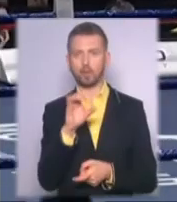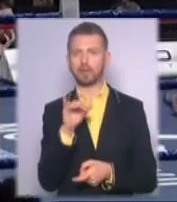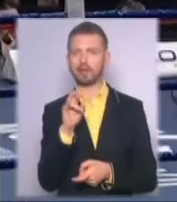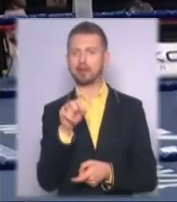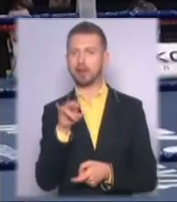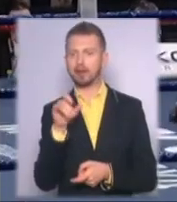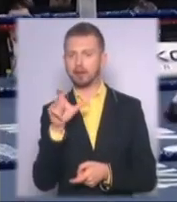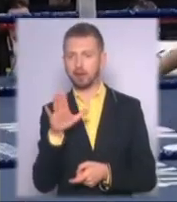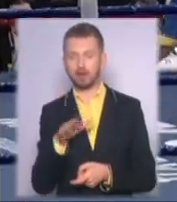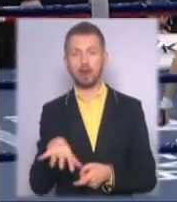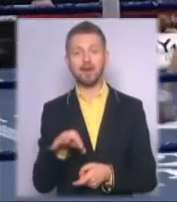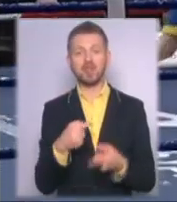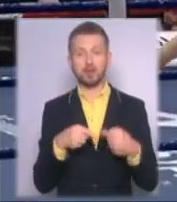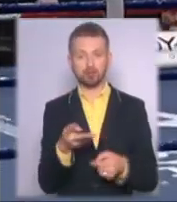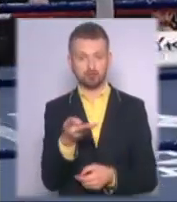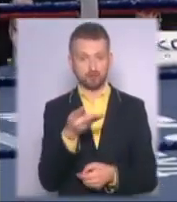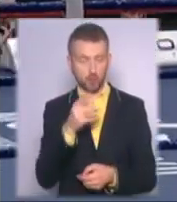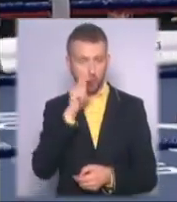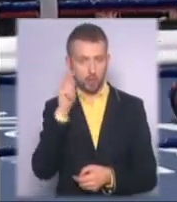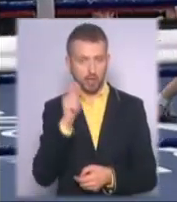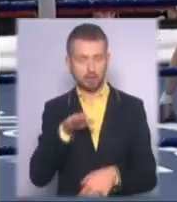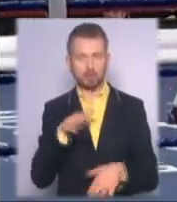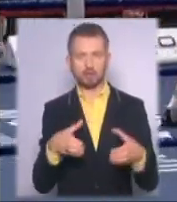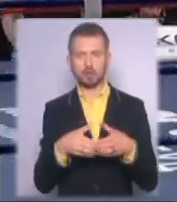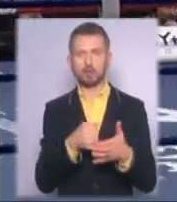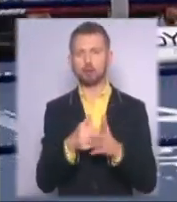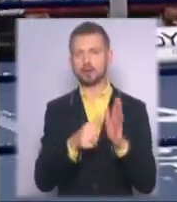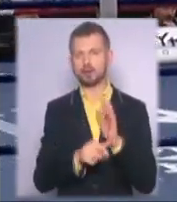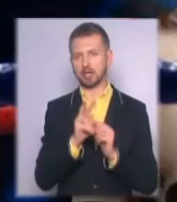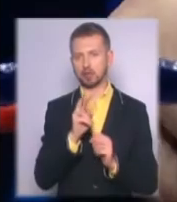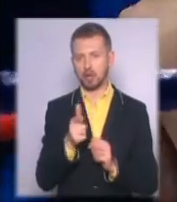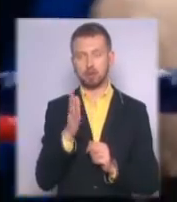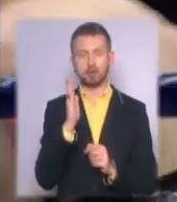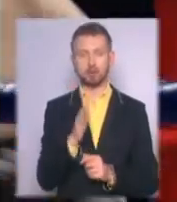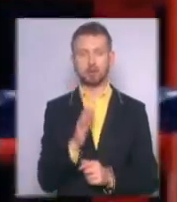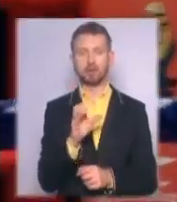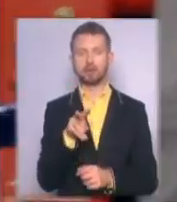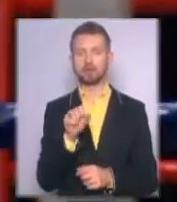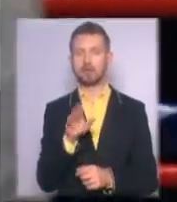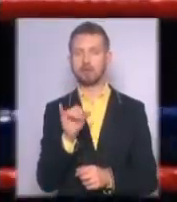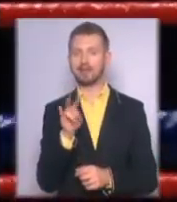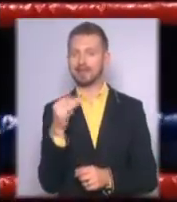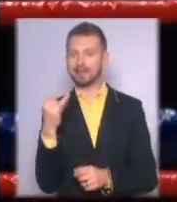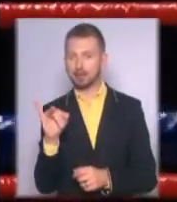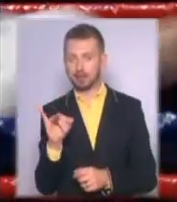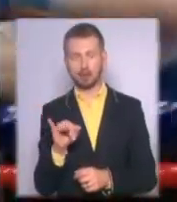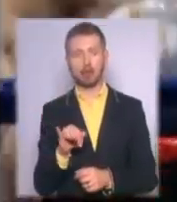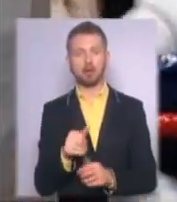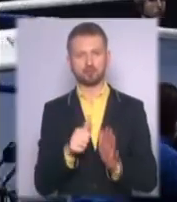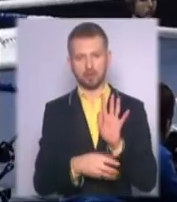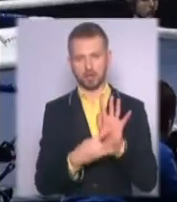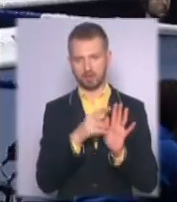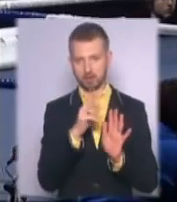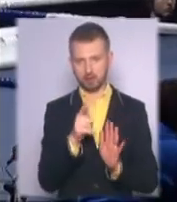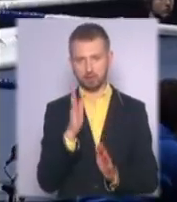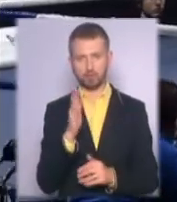Уся інша четвірка – українці. У ваговій категорії до 60 кілограмів боксуватиме Віктор Славінський. У категорії 69 кілограмів